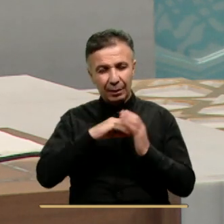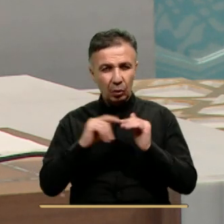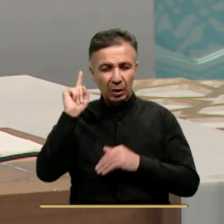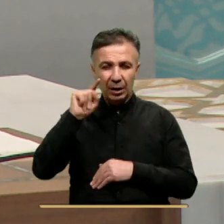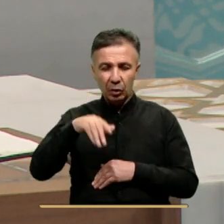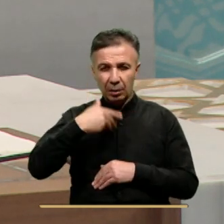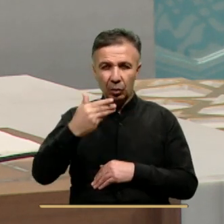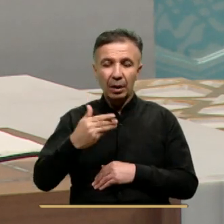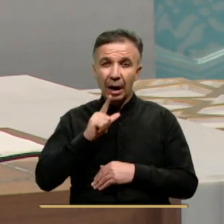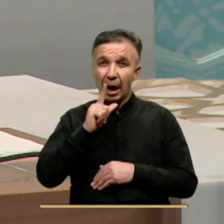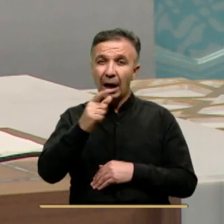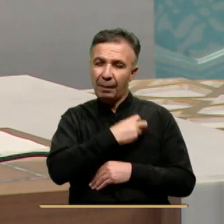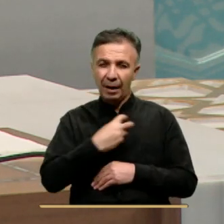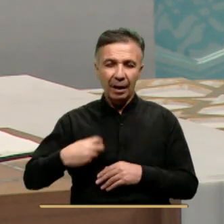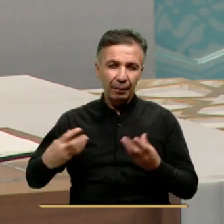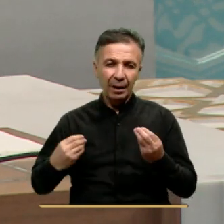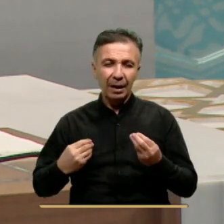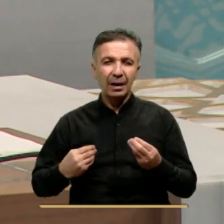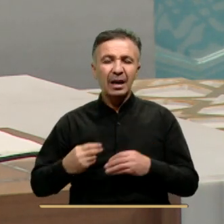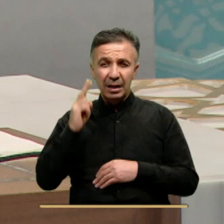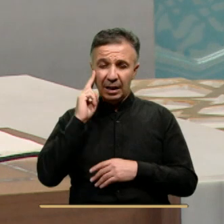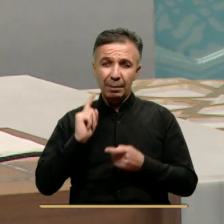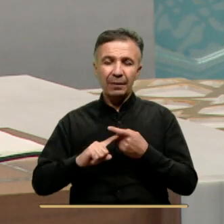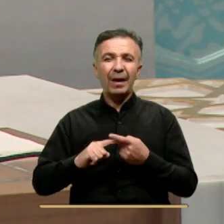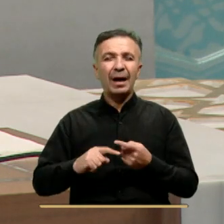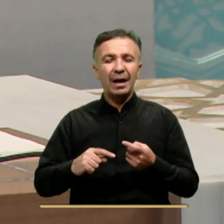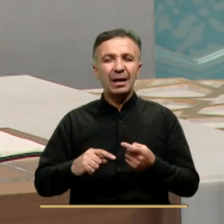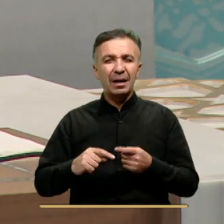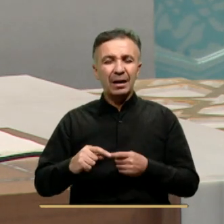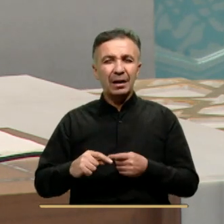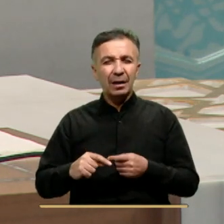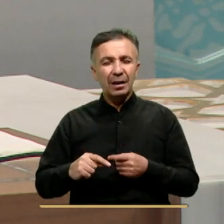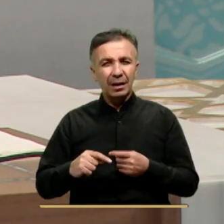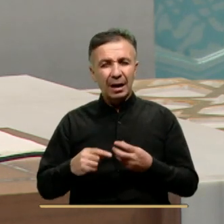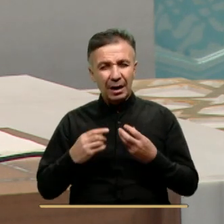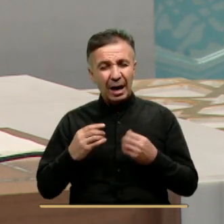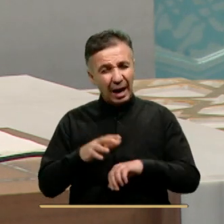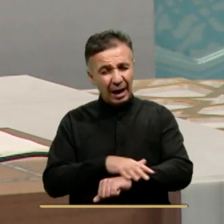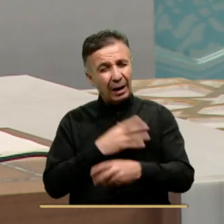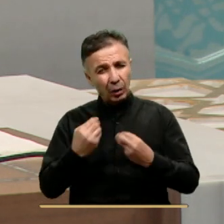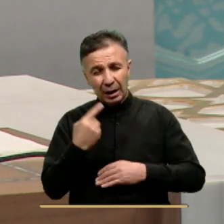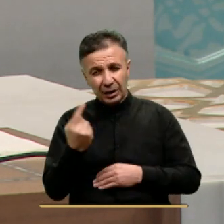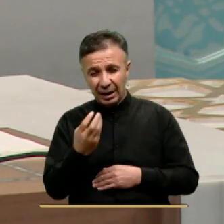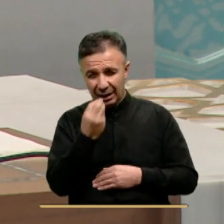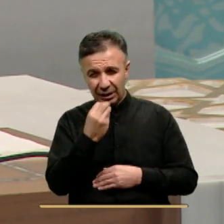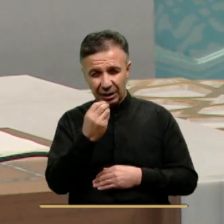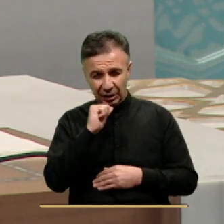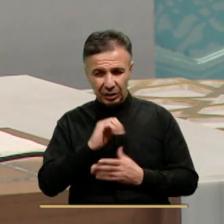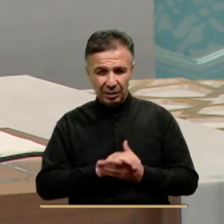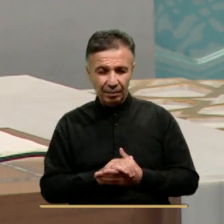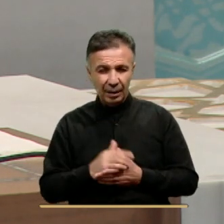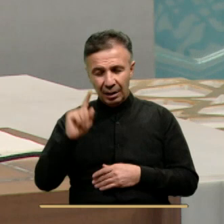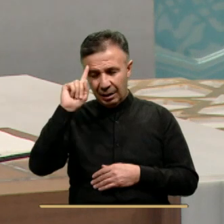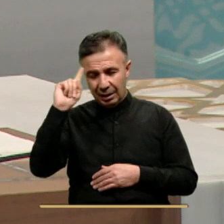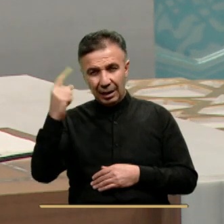peygamberler temiz ve Helal olan şeylerden yiyin ve Salih amel işleyin aslında Sadece peygamberlere hitap eden bir